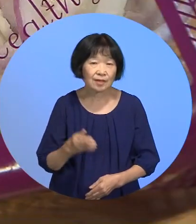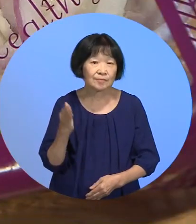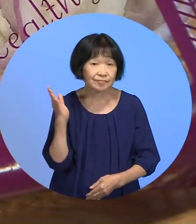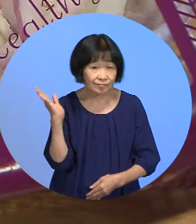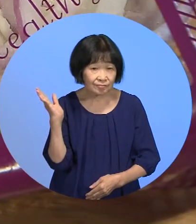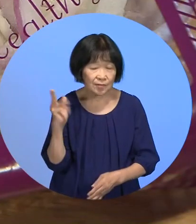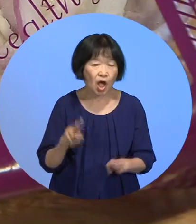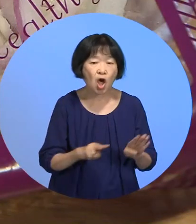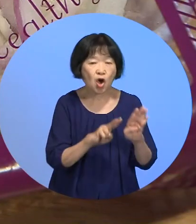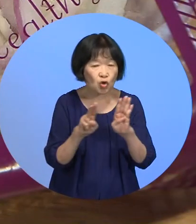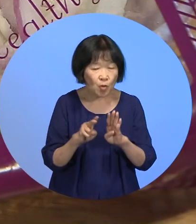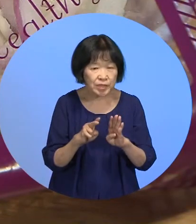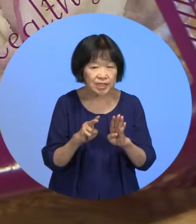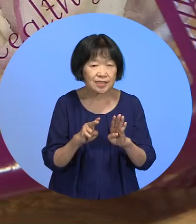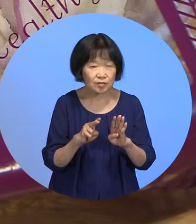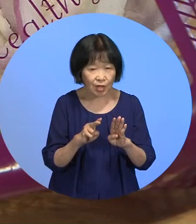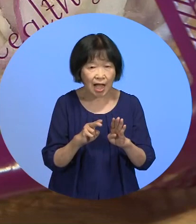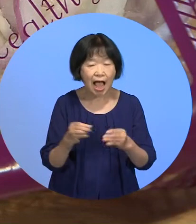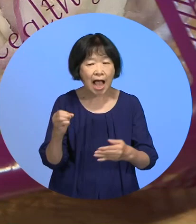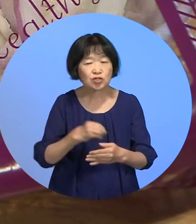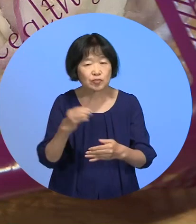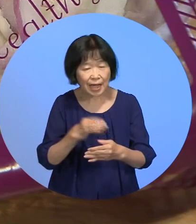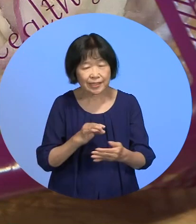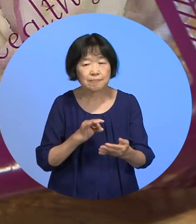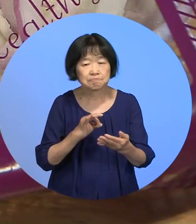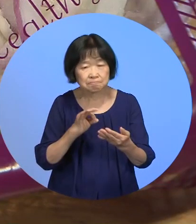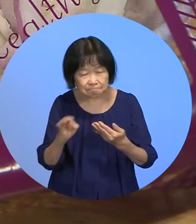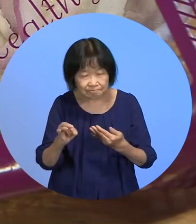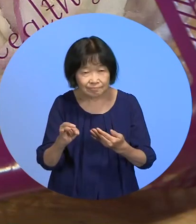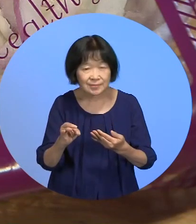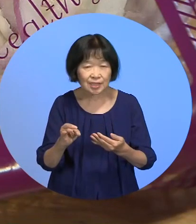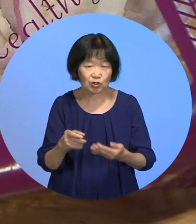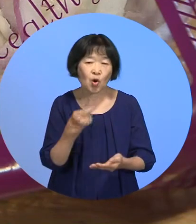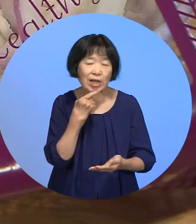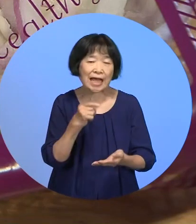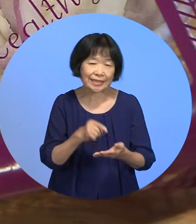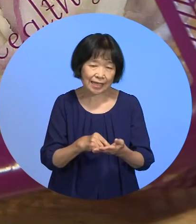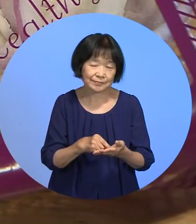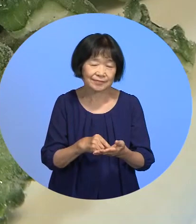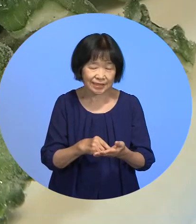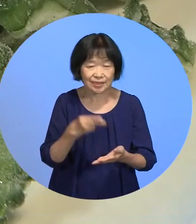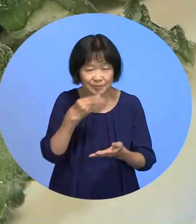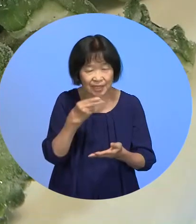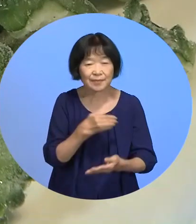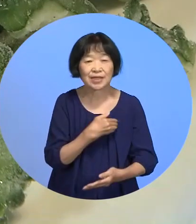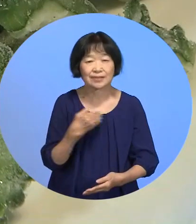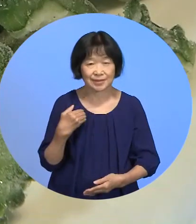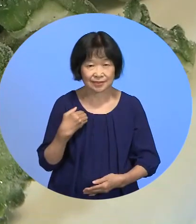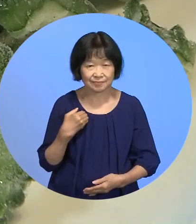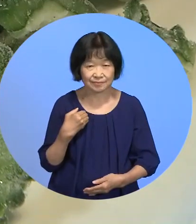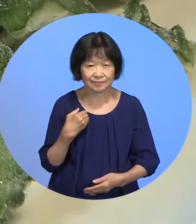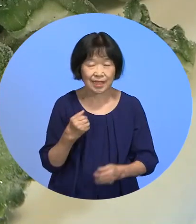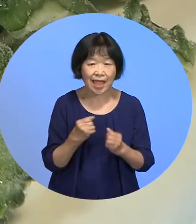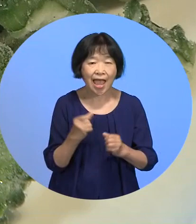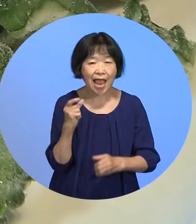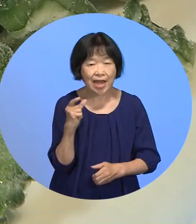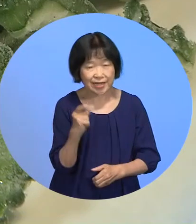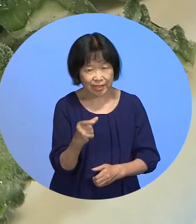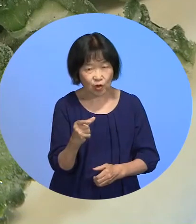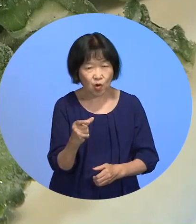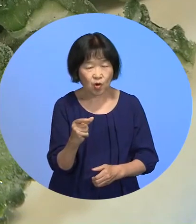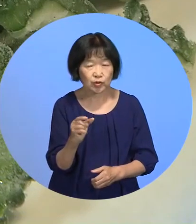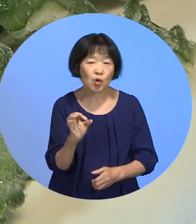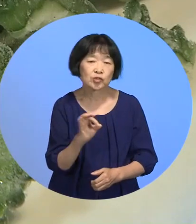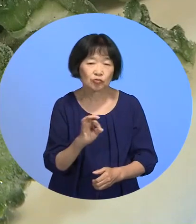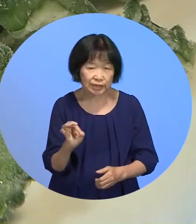ニとかスーパーでもよく売られているカット野菜を利用していただいたりとか、あと冷凍食品ですね、そういった